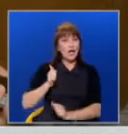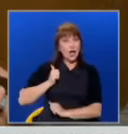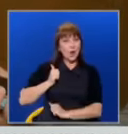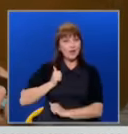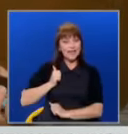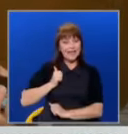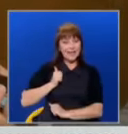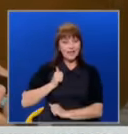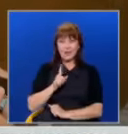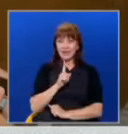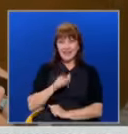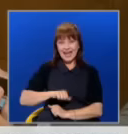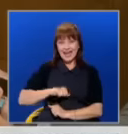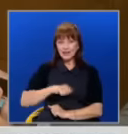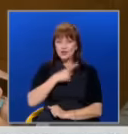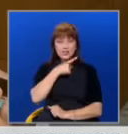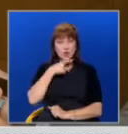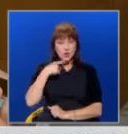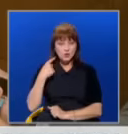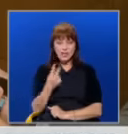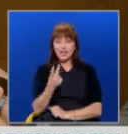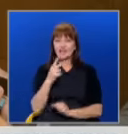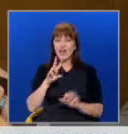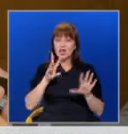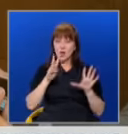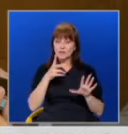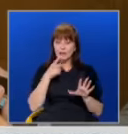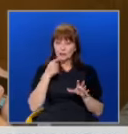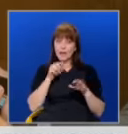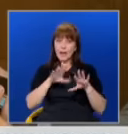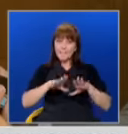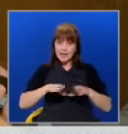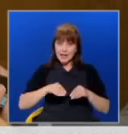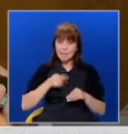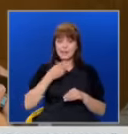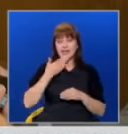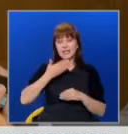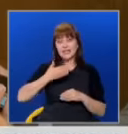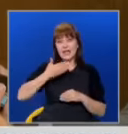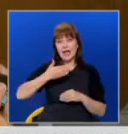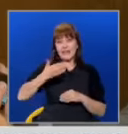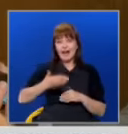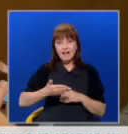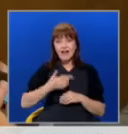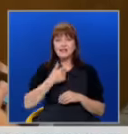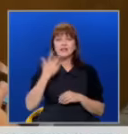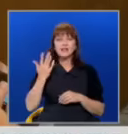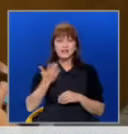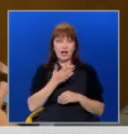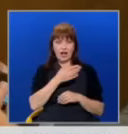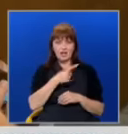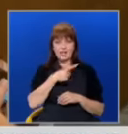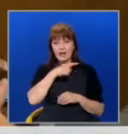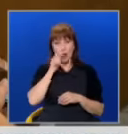ядосят Русия, от 2008 година е прията първата декларация за Украйна и Грузия, припомням, се стигна до